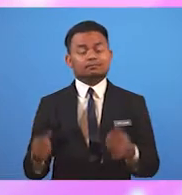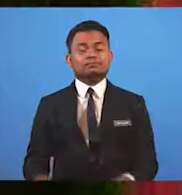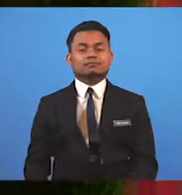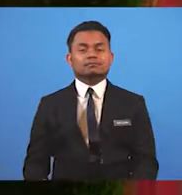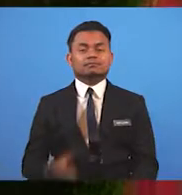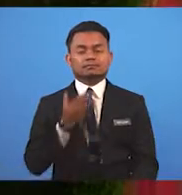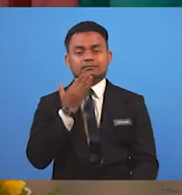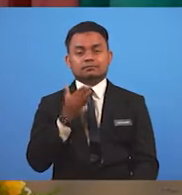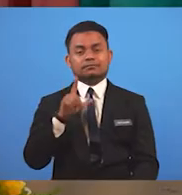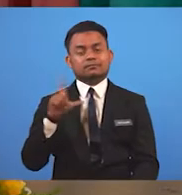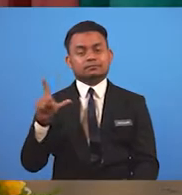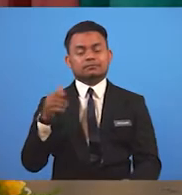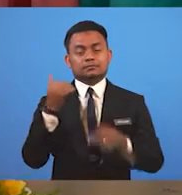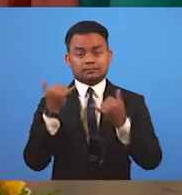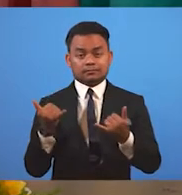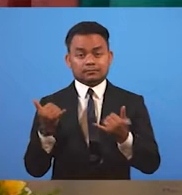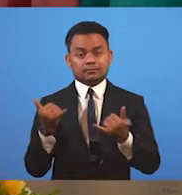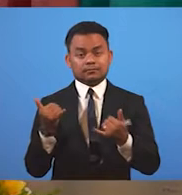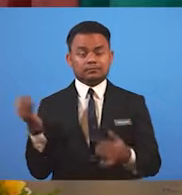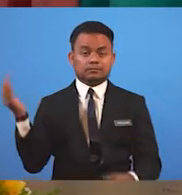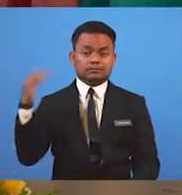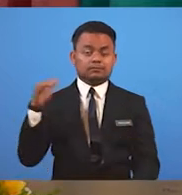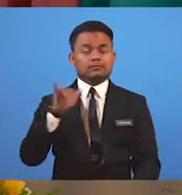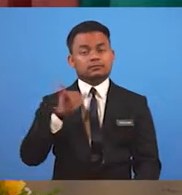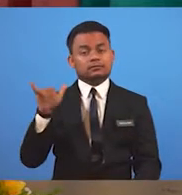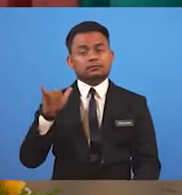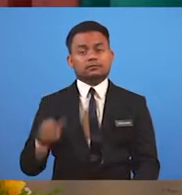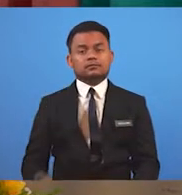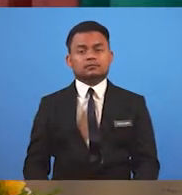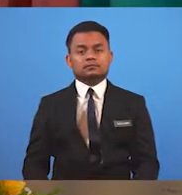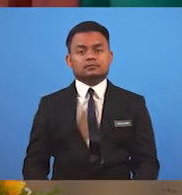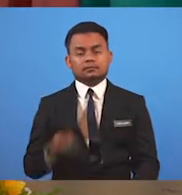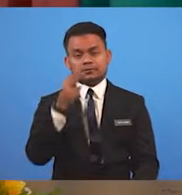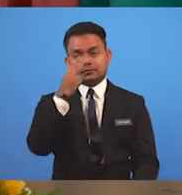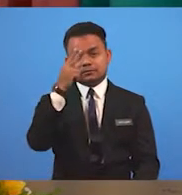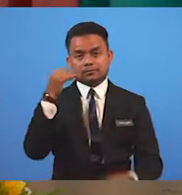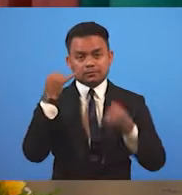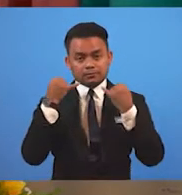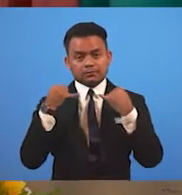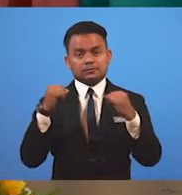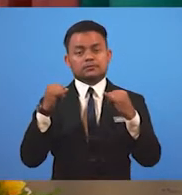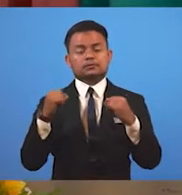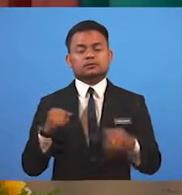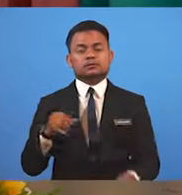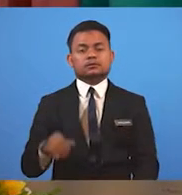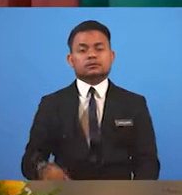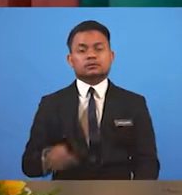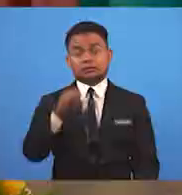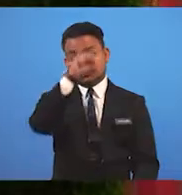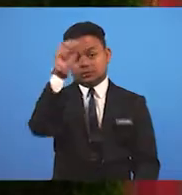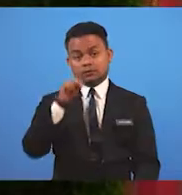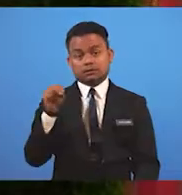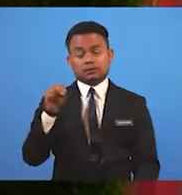Baiklah, sekarang mari kita bersama-sama menyemak jawapan-jawapan bagi soalan yang telah pun saya